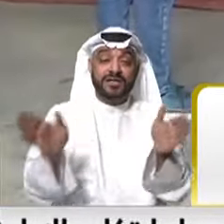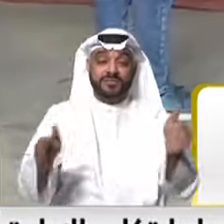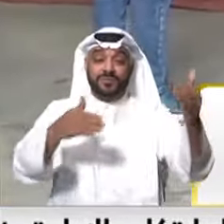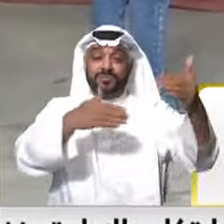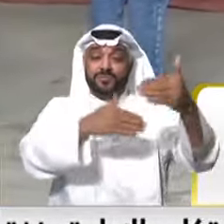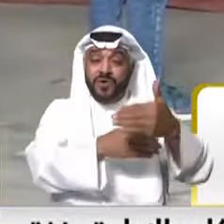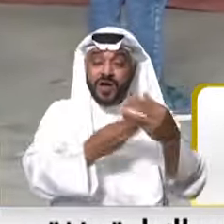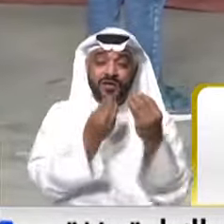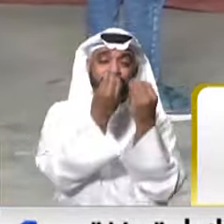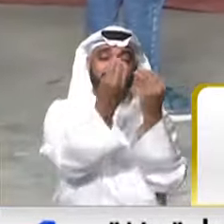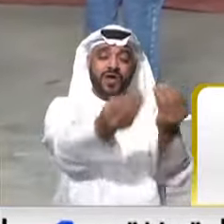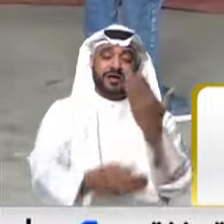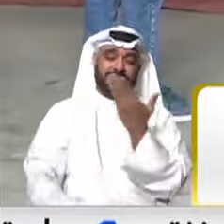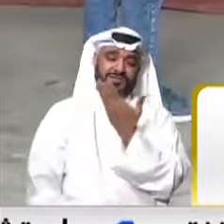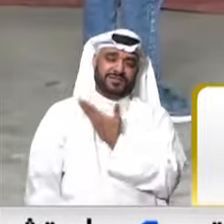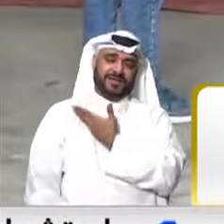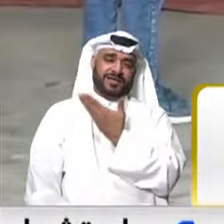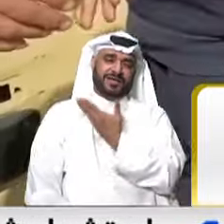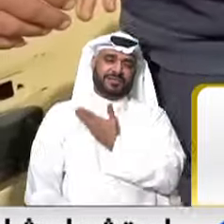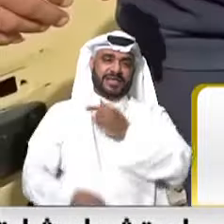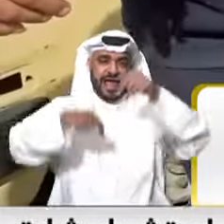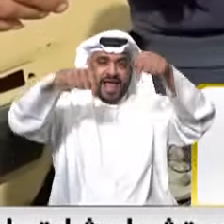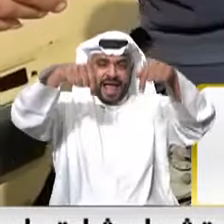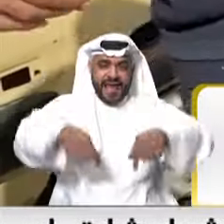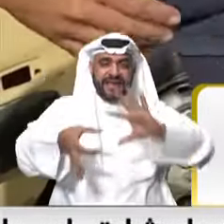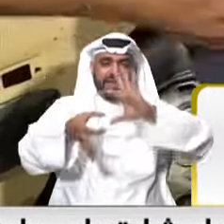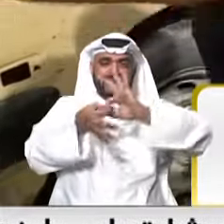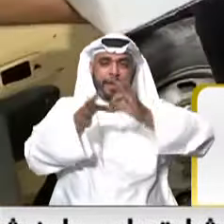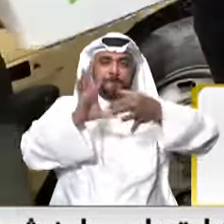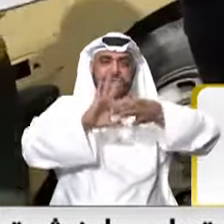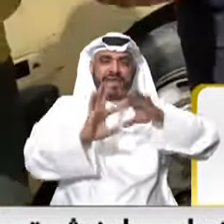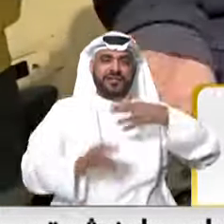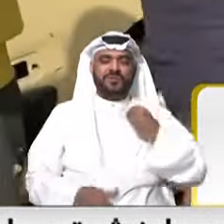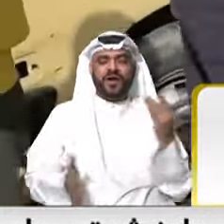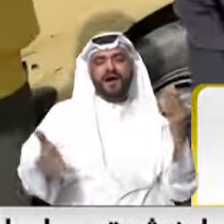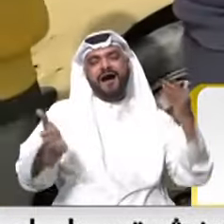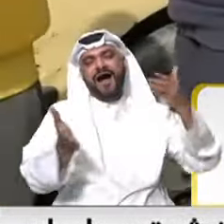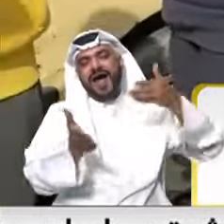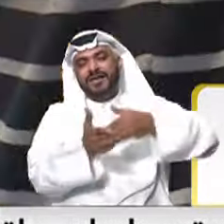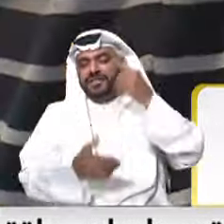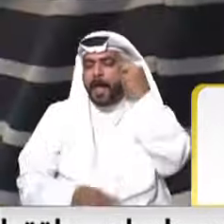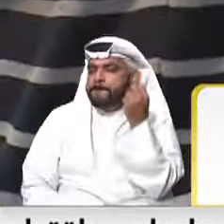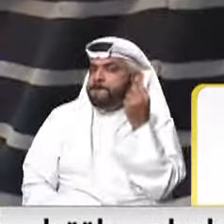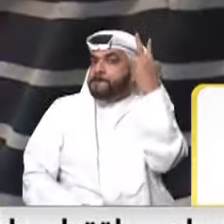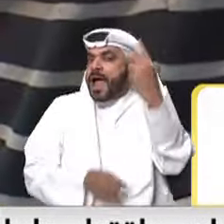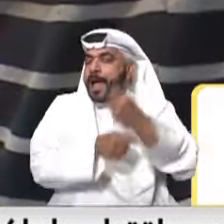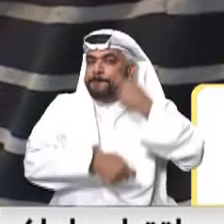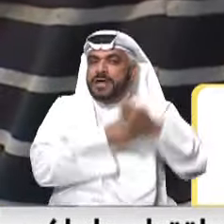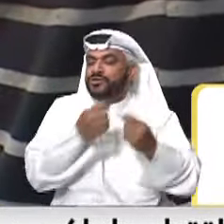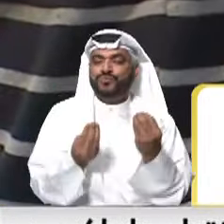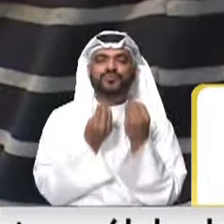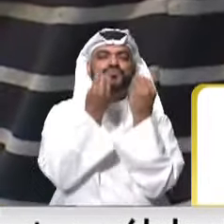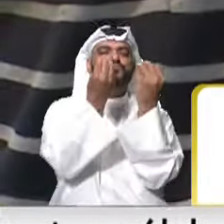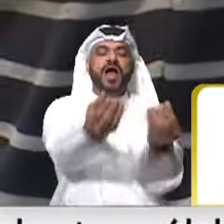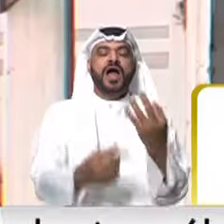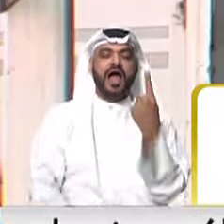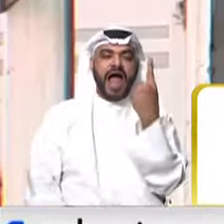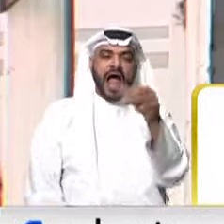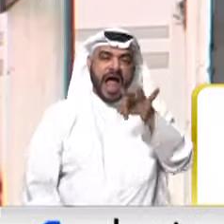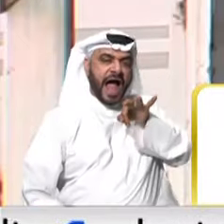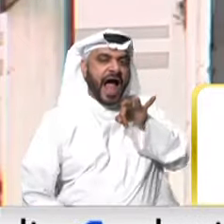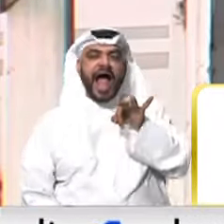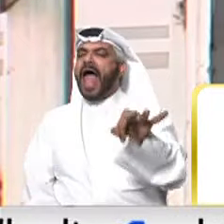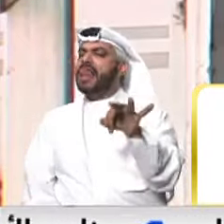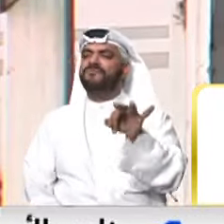المحاصر. وتقوم الآن جمعية الرحمة العالمية في ختام هذا المشروع بتوزيع 1000 سلة غذائية في